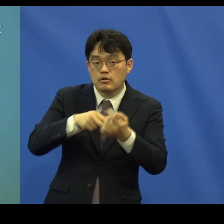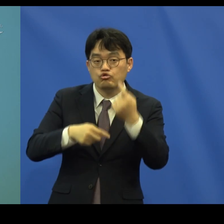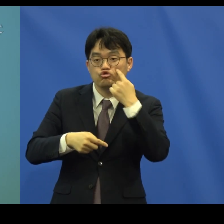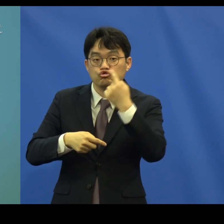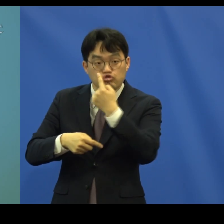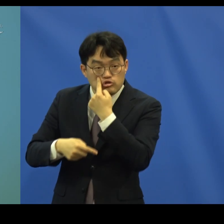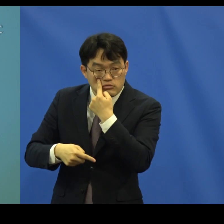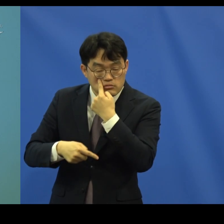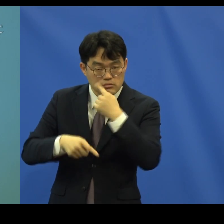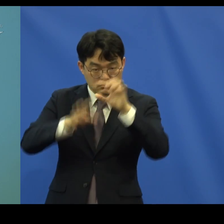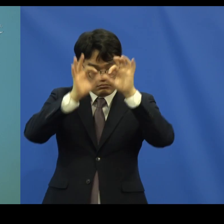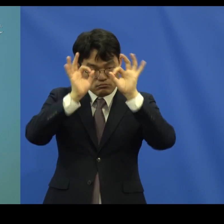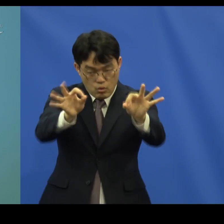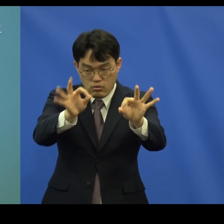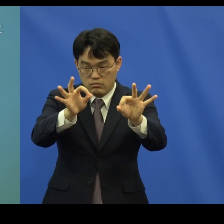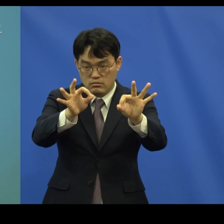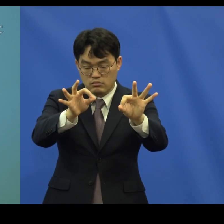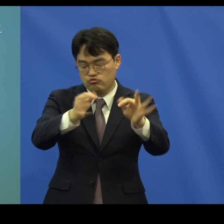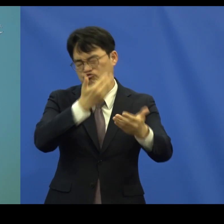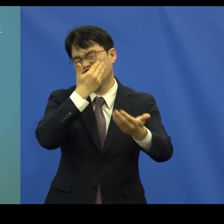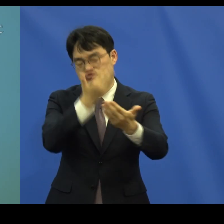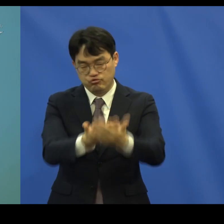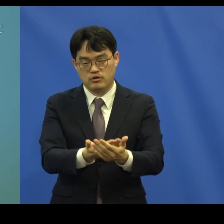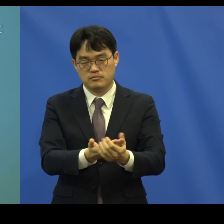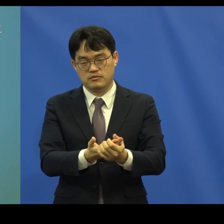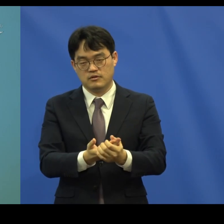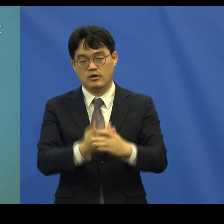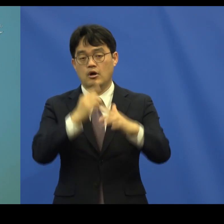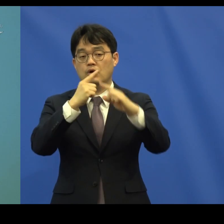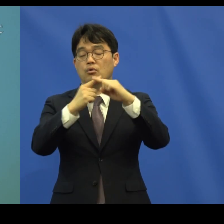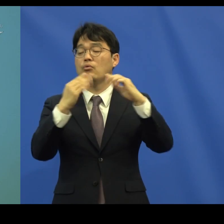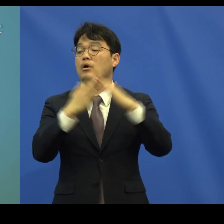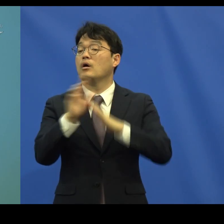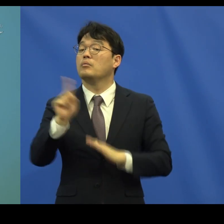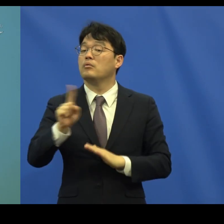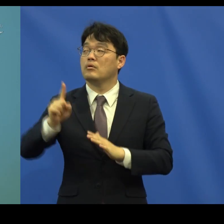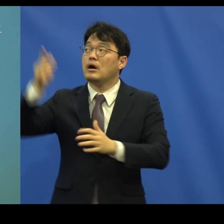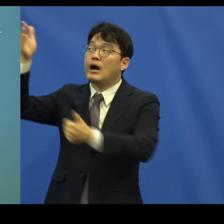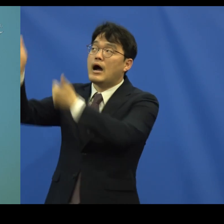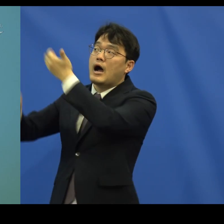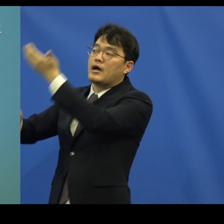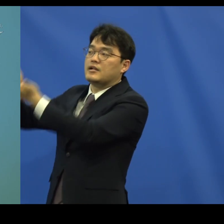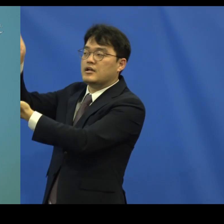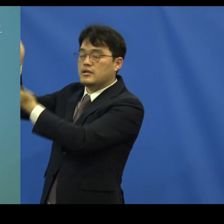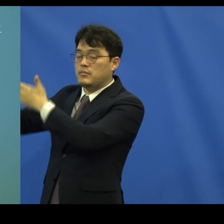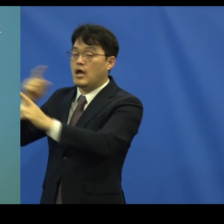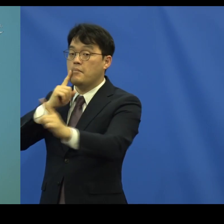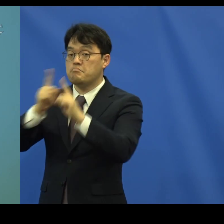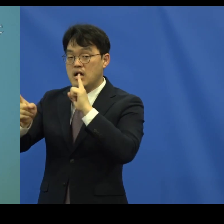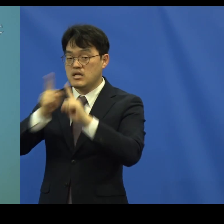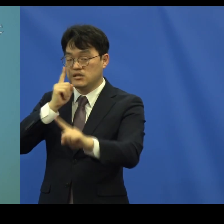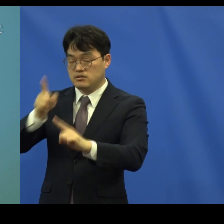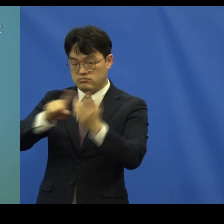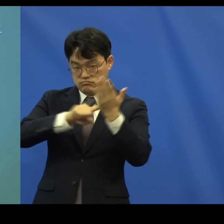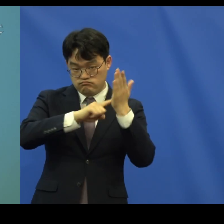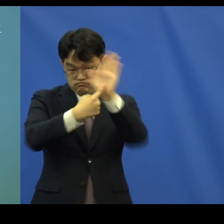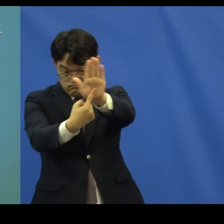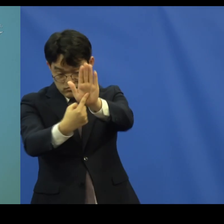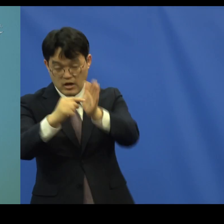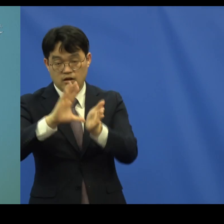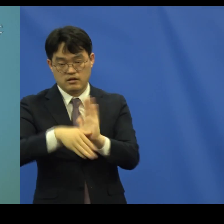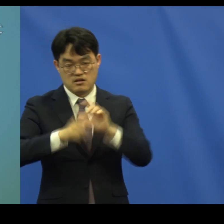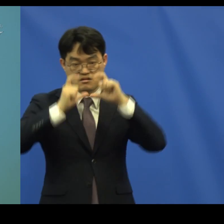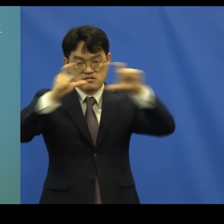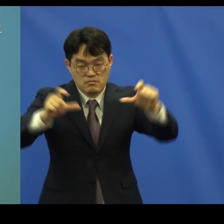가장 중요한 영적 행위예요. 그러니까 교회가 어떤 곳이냐? 하나님의 말씀을 경청하는 곳입니다. 그래서